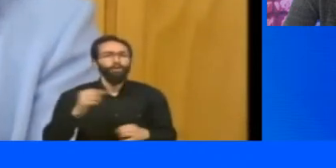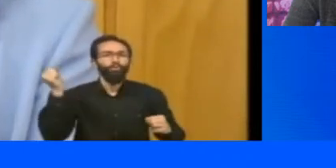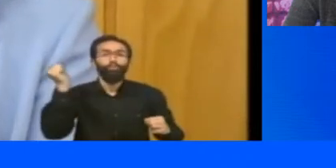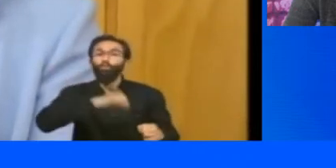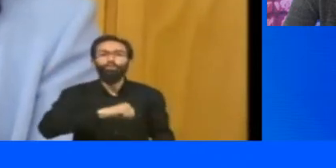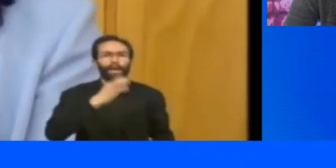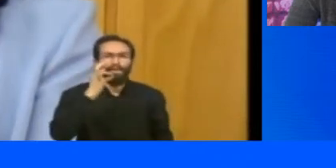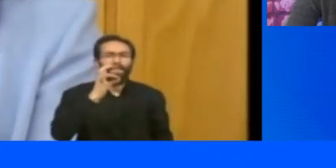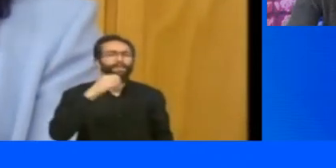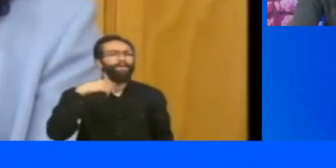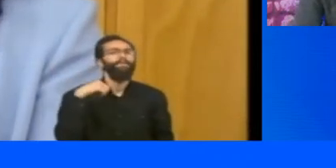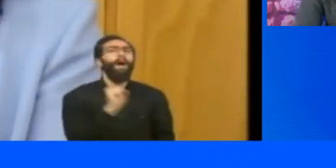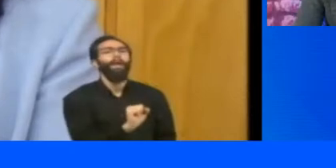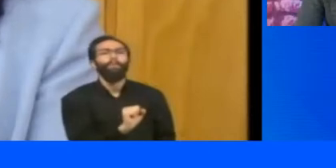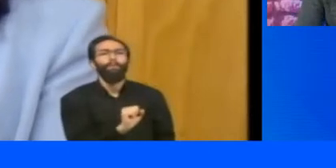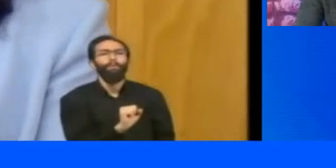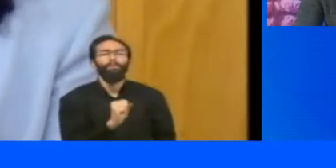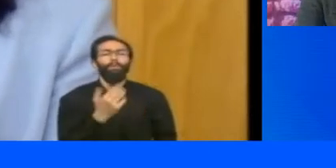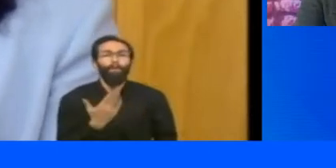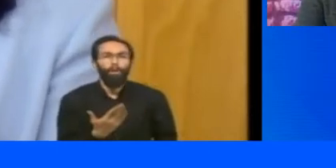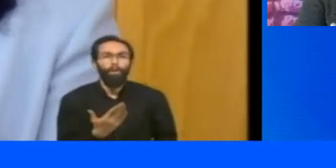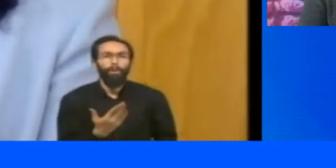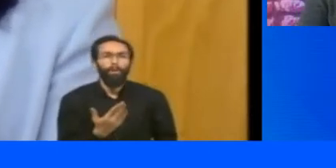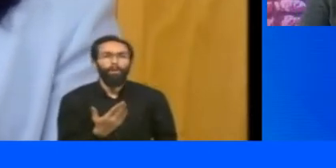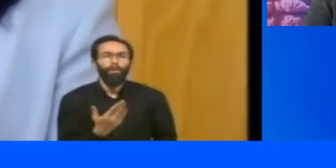diyorum. Ortak